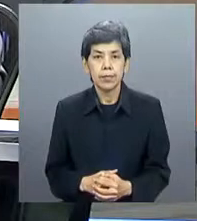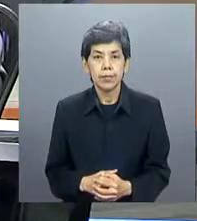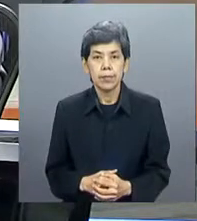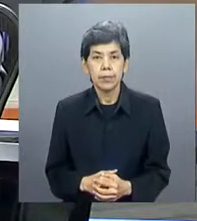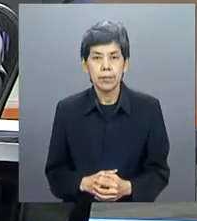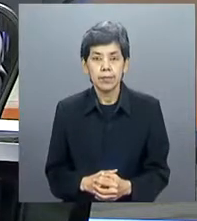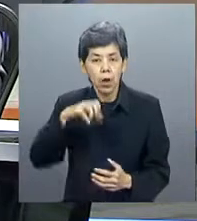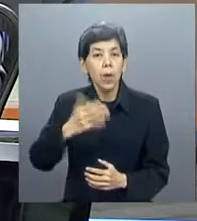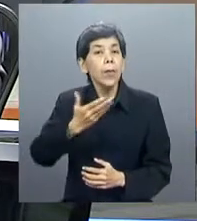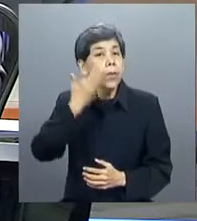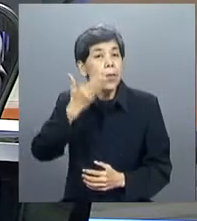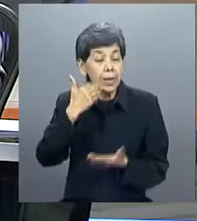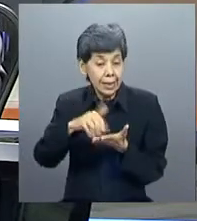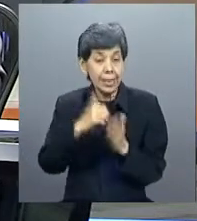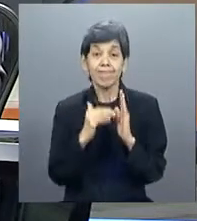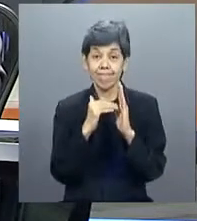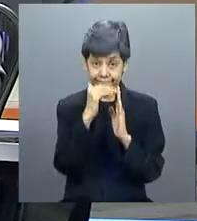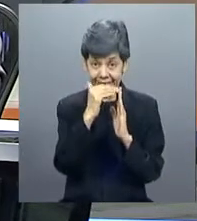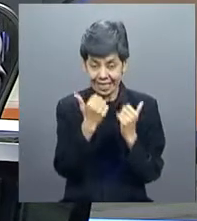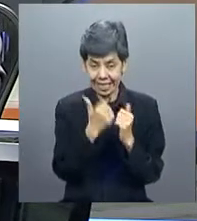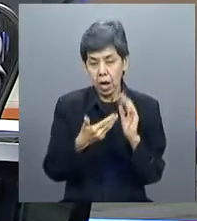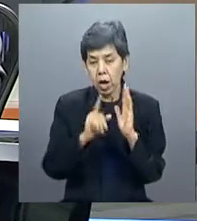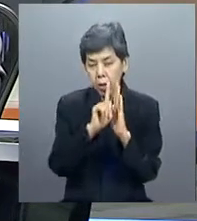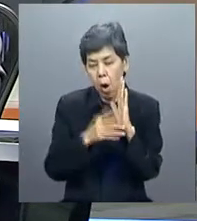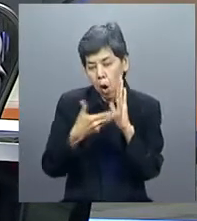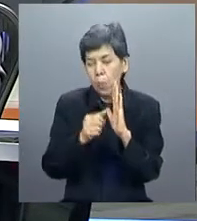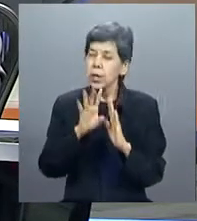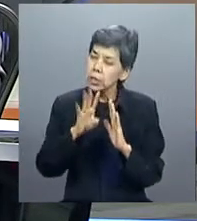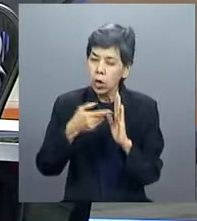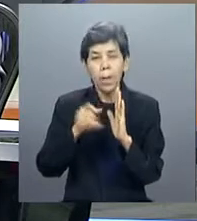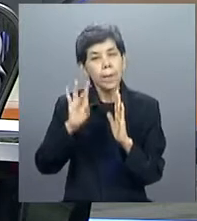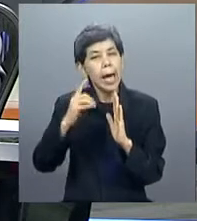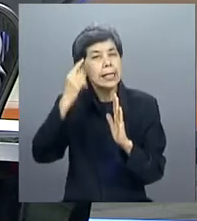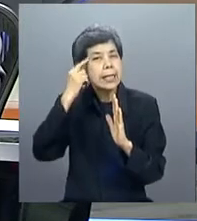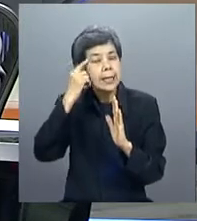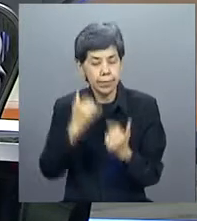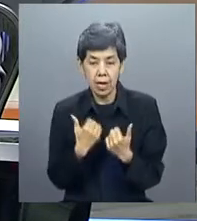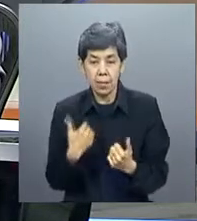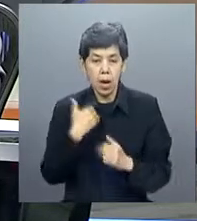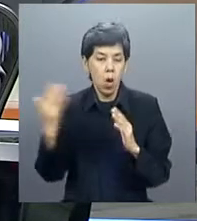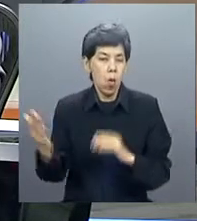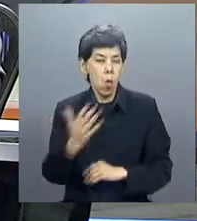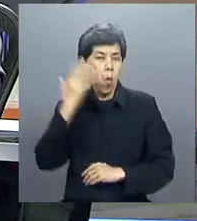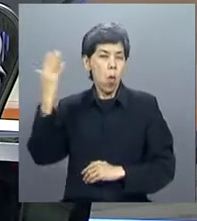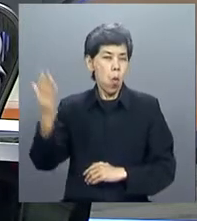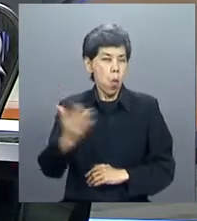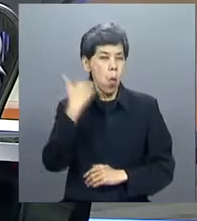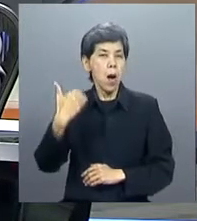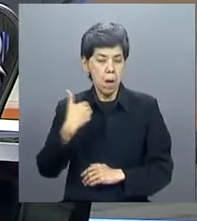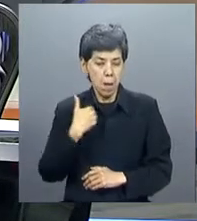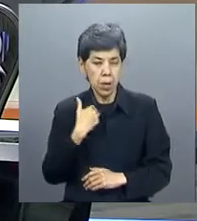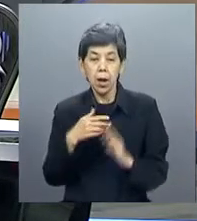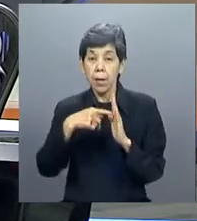และกรมอุตุนิยมวิทยารายงานว่าภาคเหนืออุณหภูมิจะลดลงอีก 4ถึง 8องศานะครับและมีลมแรงอย่างที่